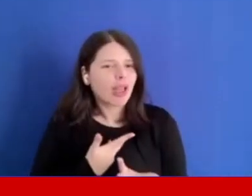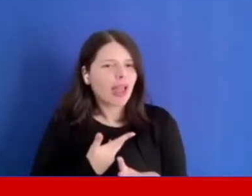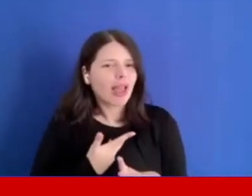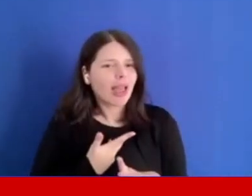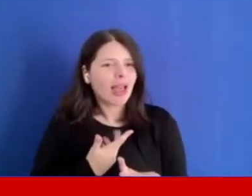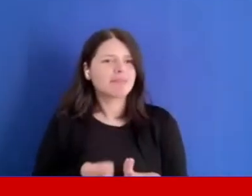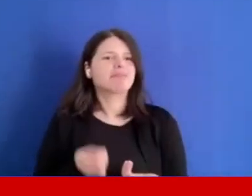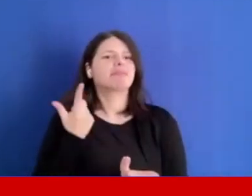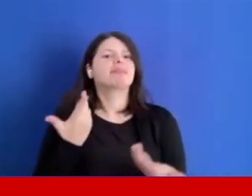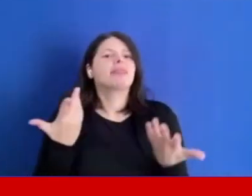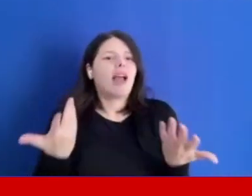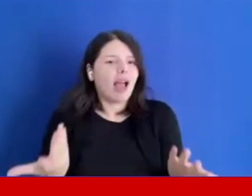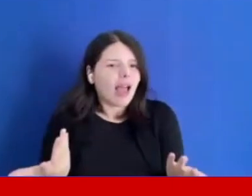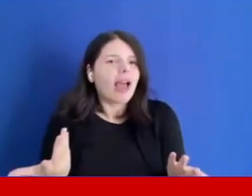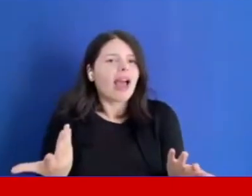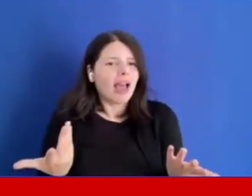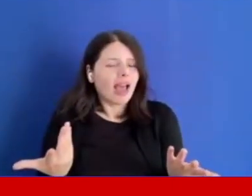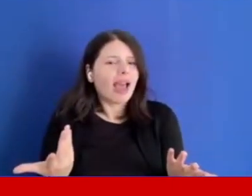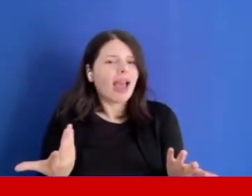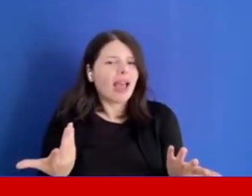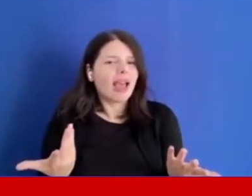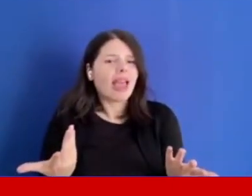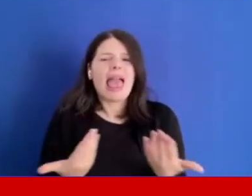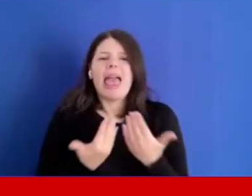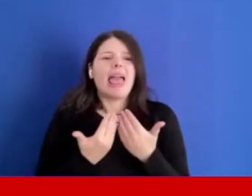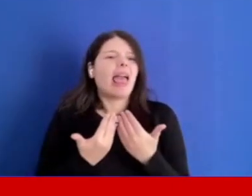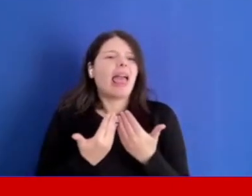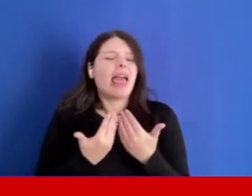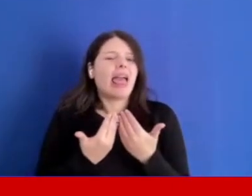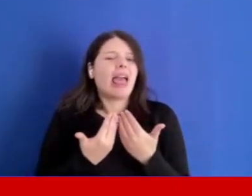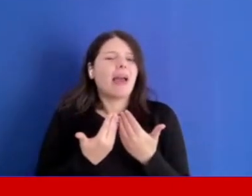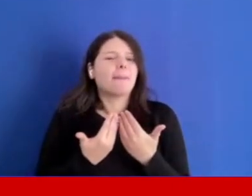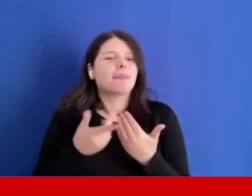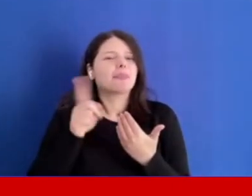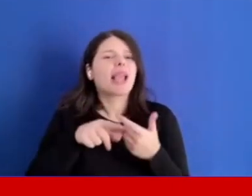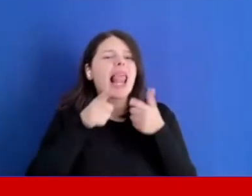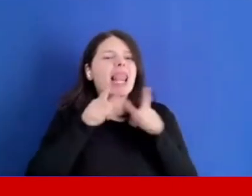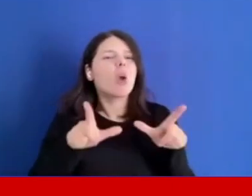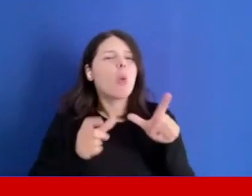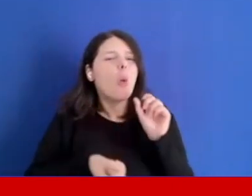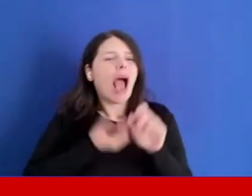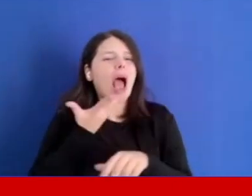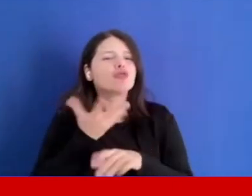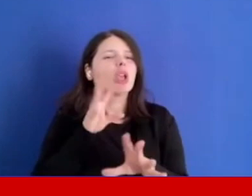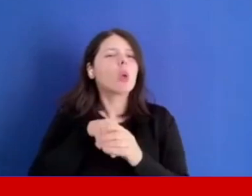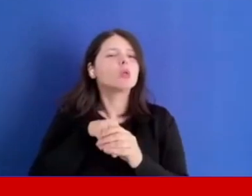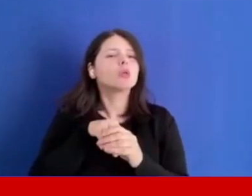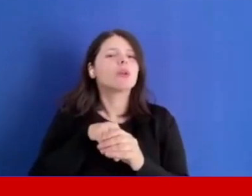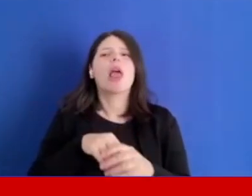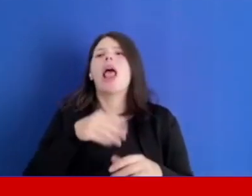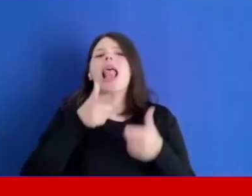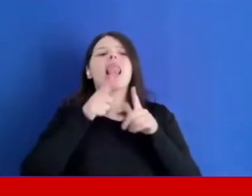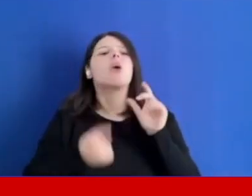E quindi voglio dire, questo è inutile. A proposito di linguaggio inclusivo, parlare di linguaggio dei gesti.